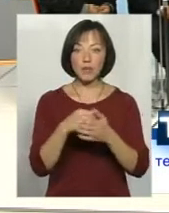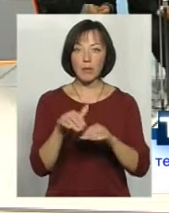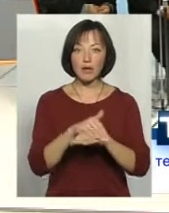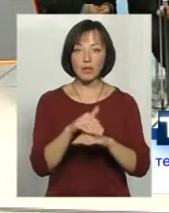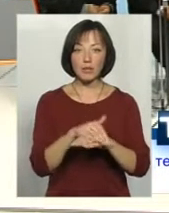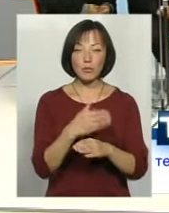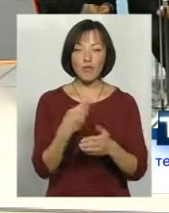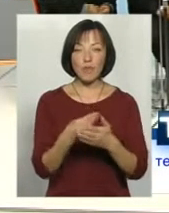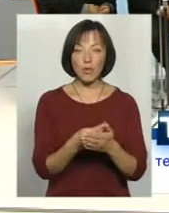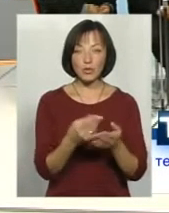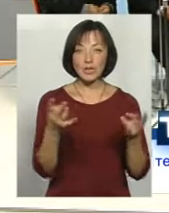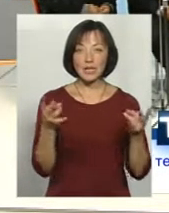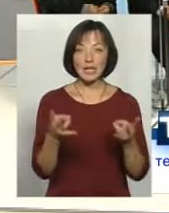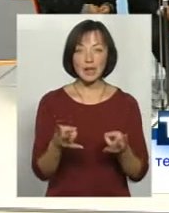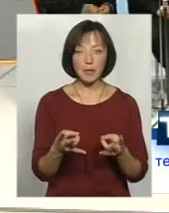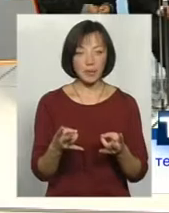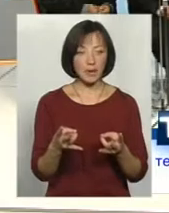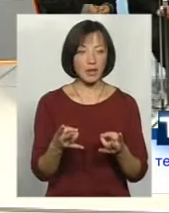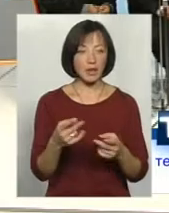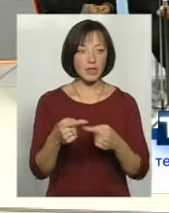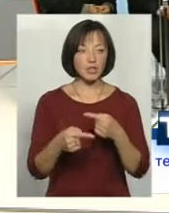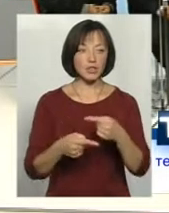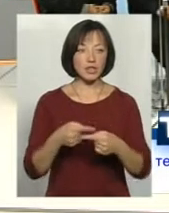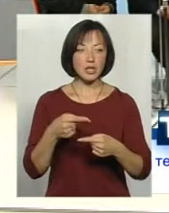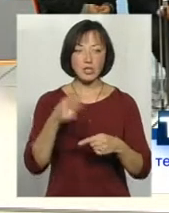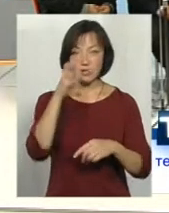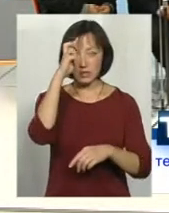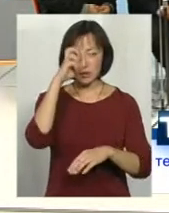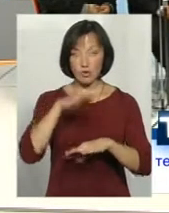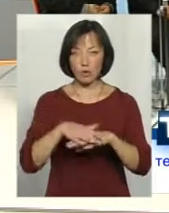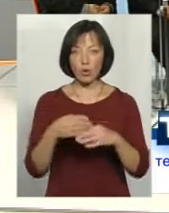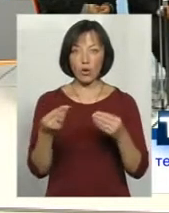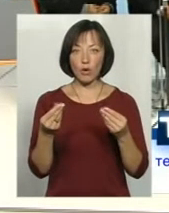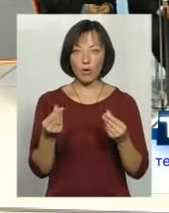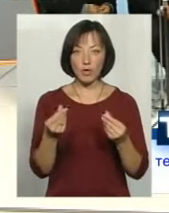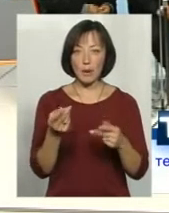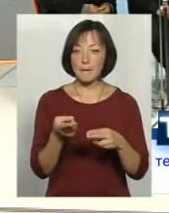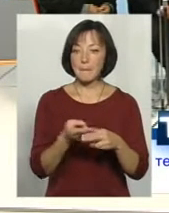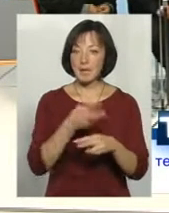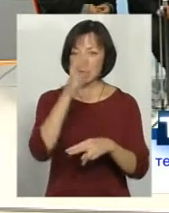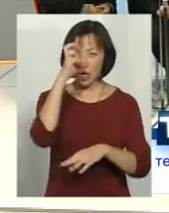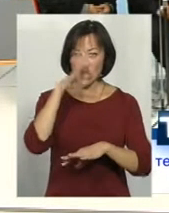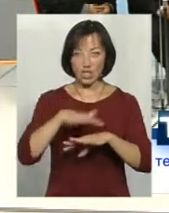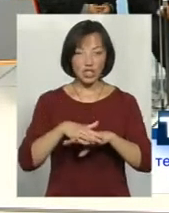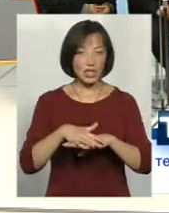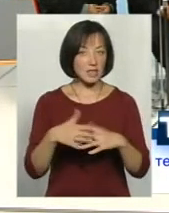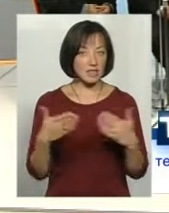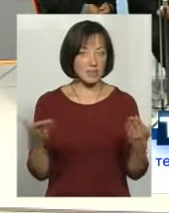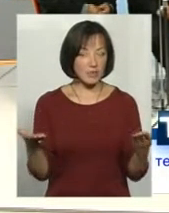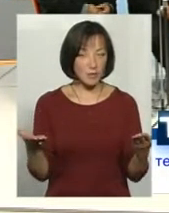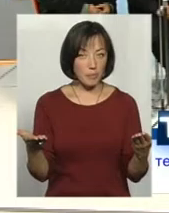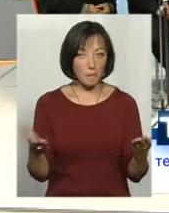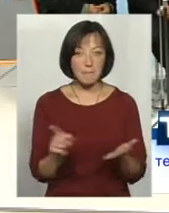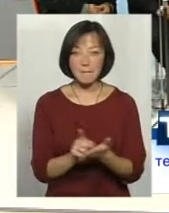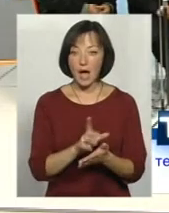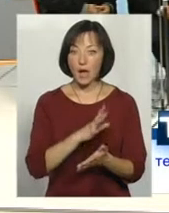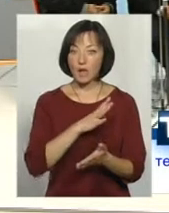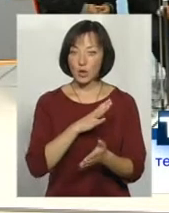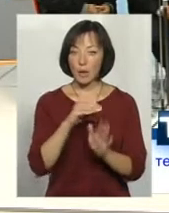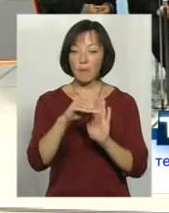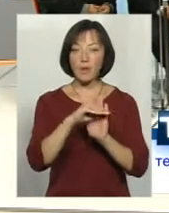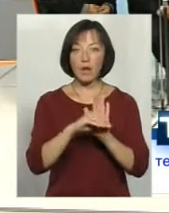благодійному фонду, треба, значить, через казначейство перевести гроші, бо без казначейства він обійтись не може. Зрозуміло, має бути цільова